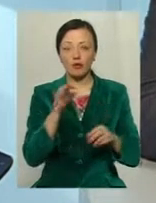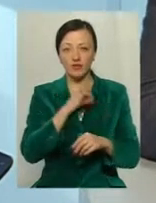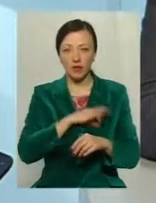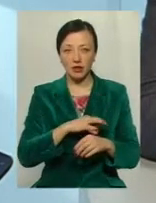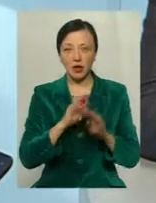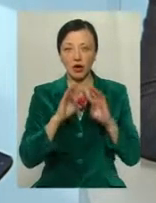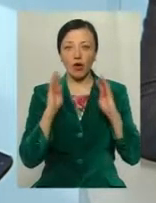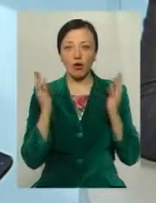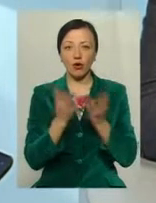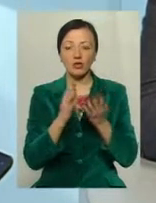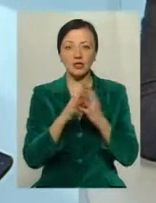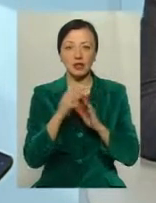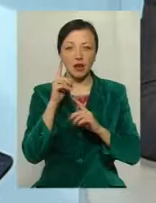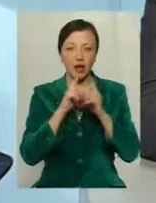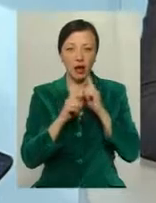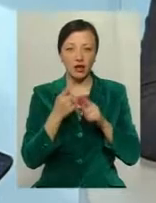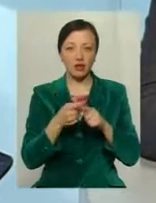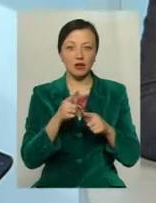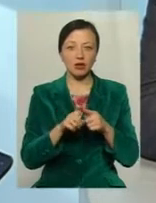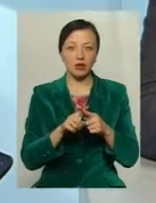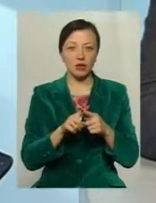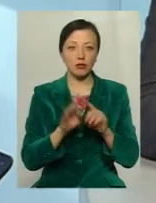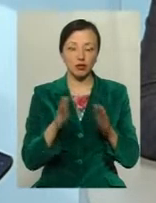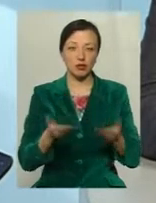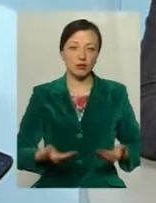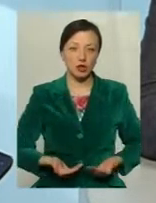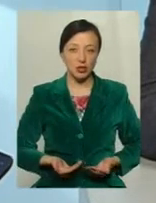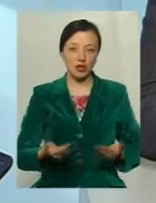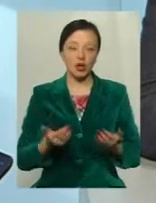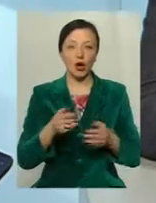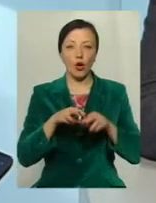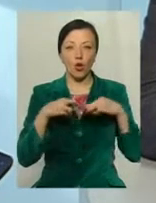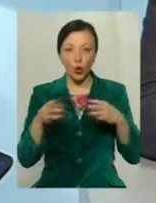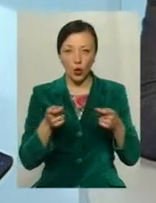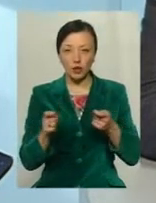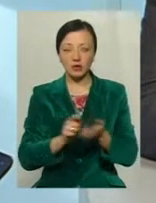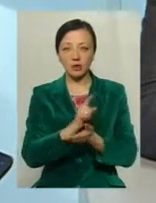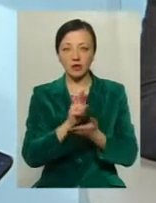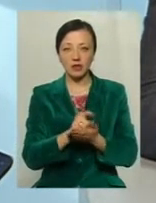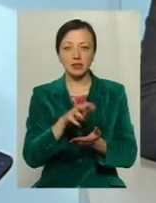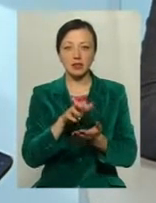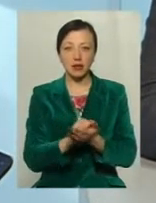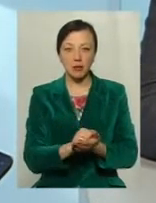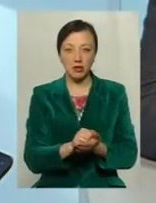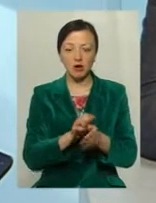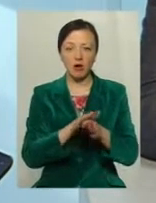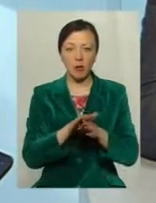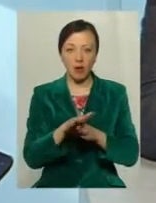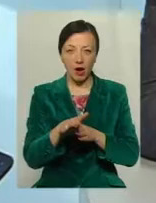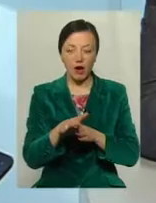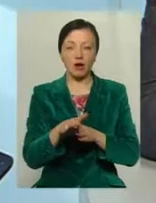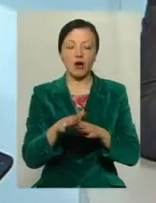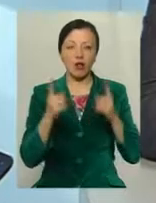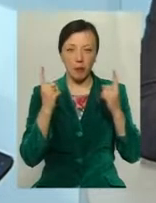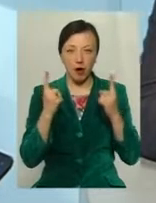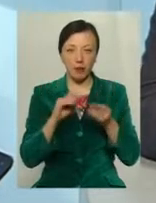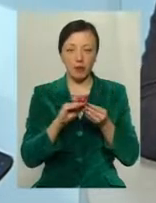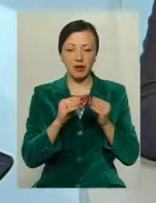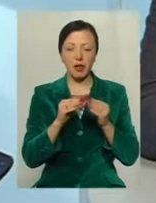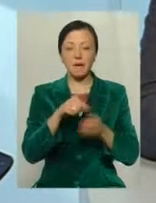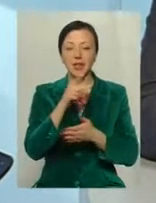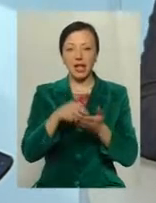самий час 73 мільйони виділяється, не зрозуміло що. Коли ми робимо по постанові Кабінету міністрів ямковий ремонт, поточний